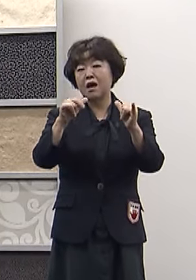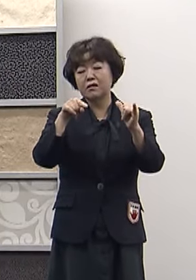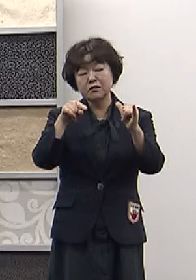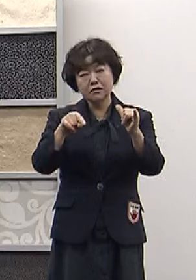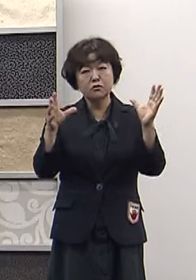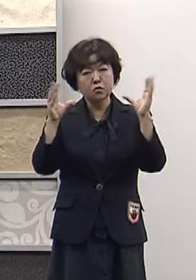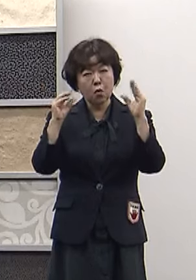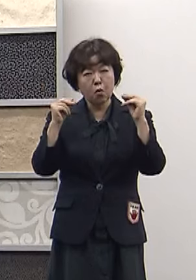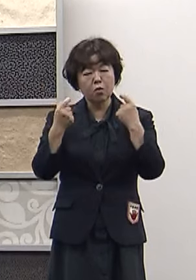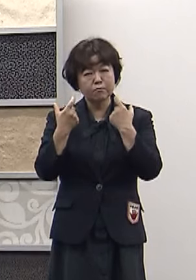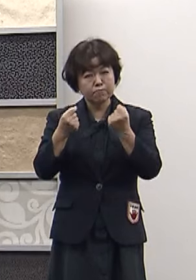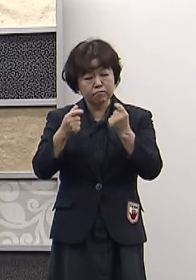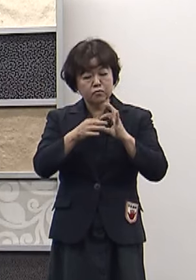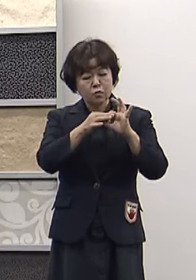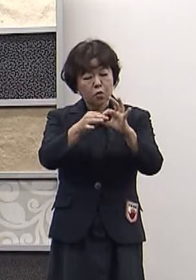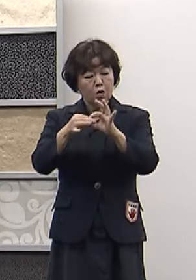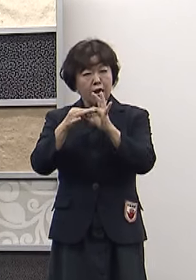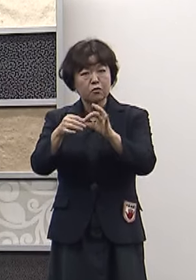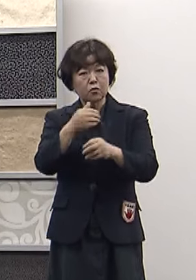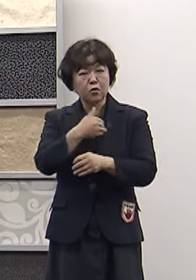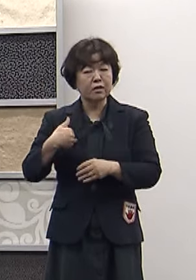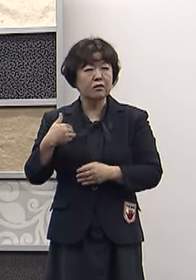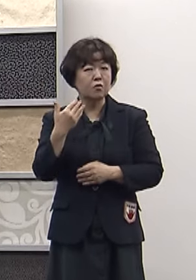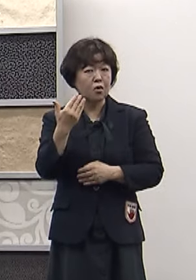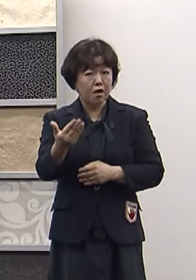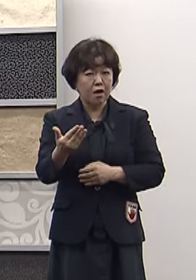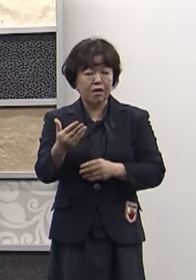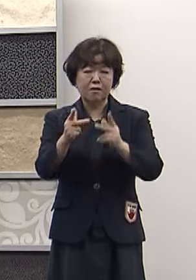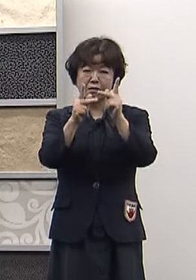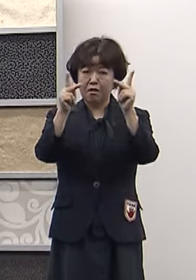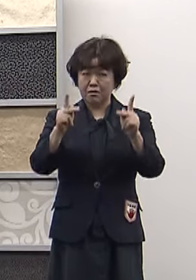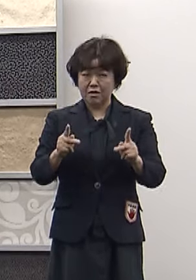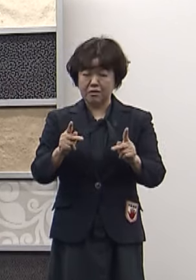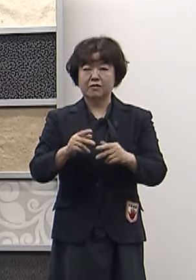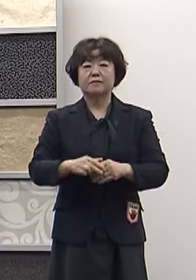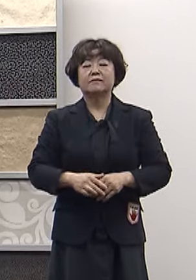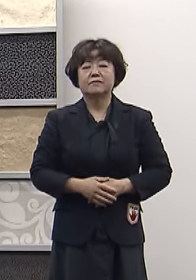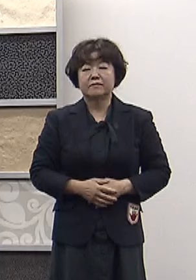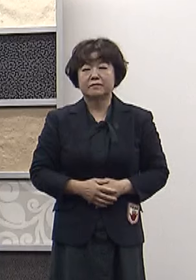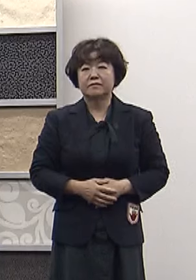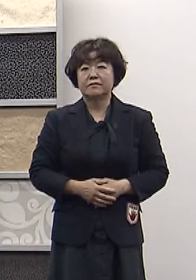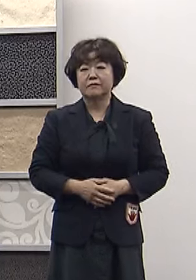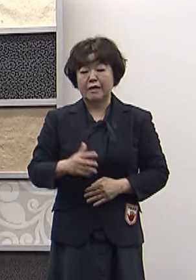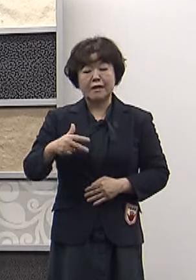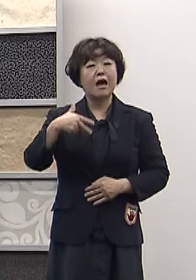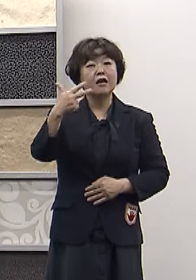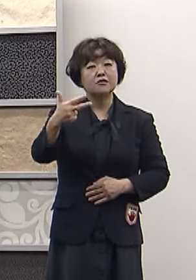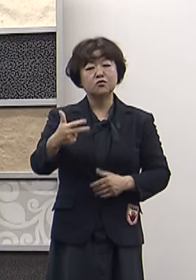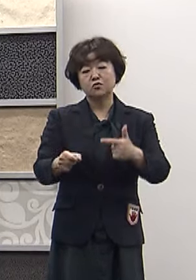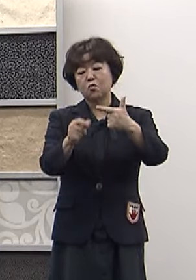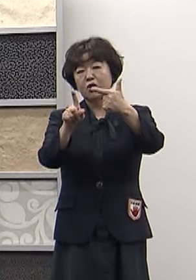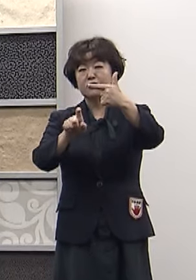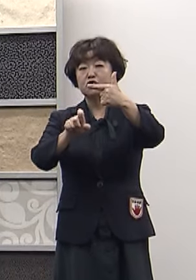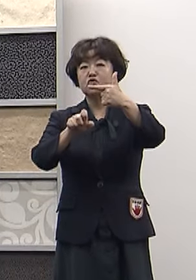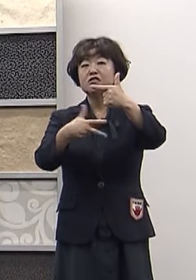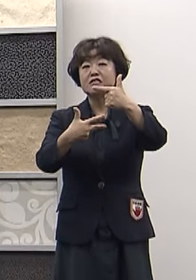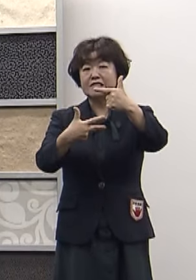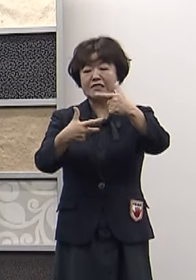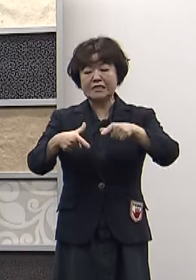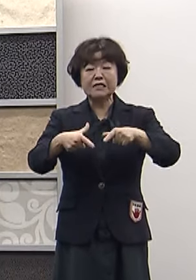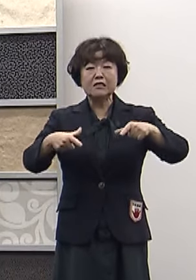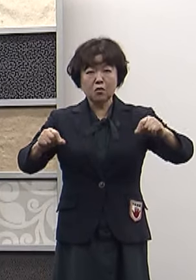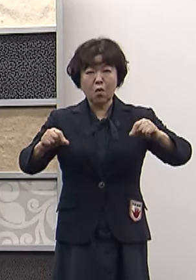を届けるか、これは引き続き大きな課題となっております。そこで、来週17日ですが、日本外